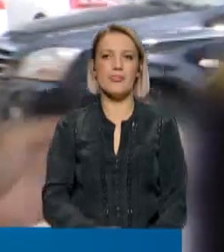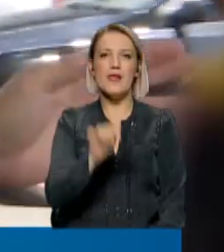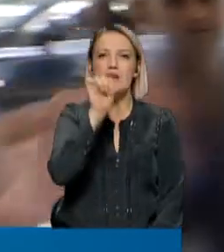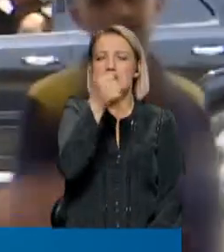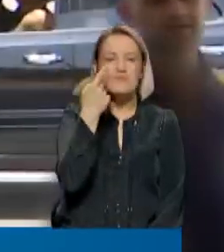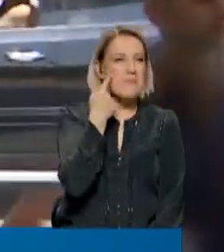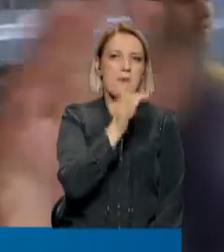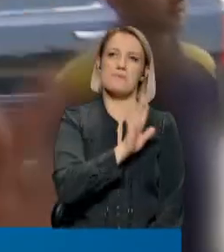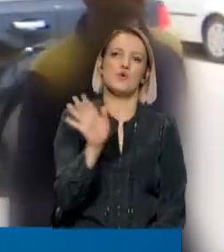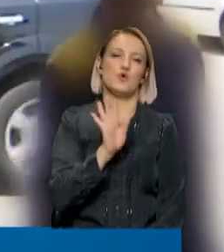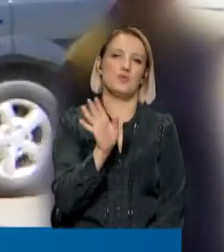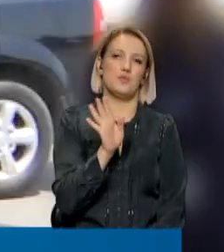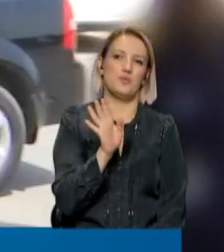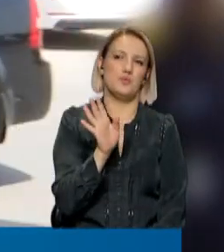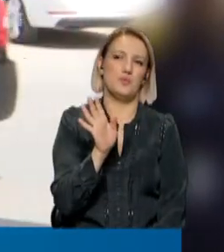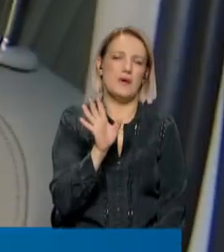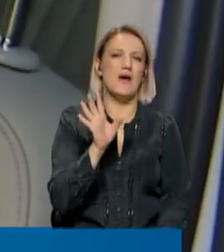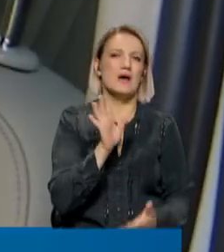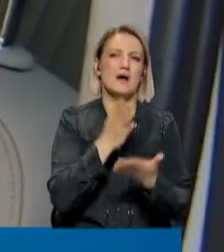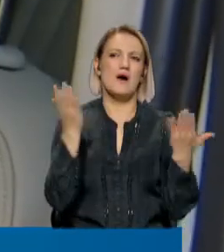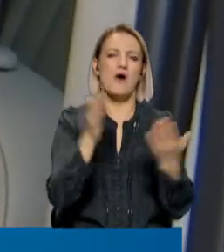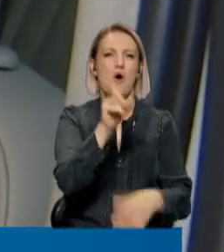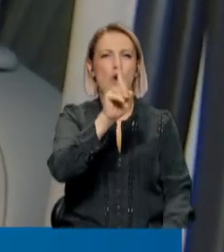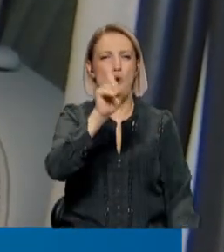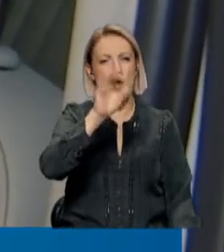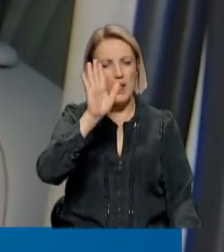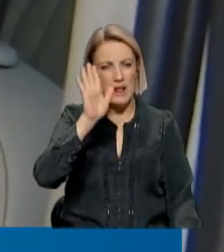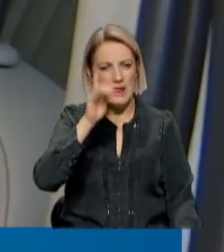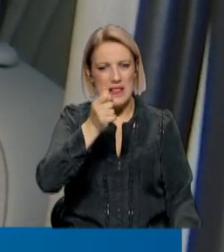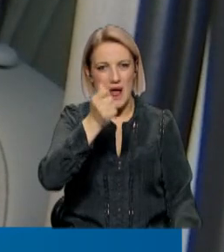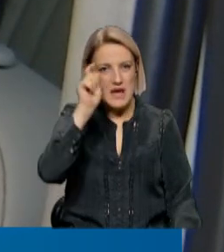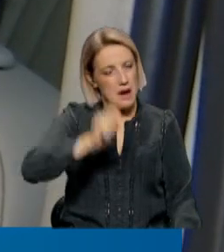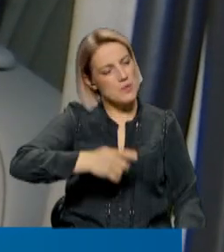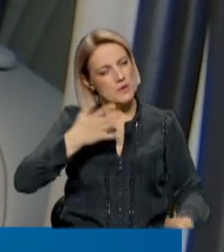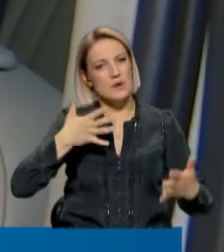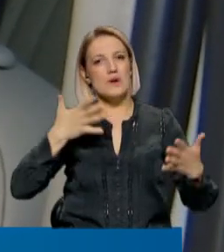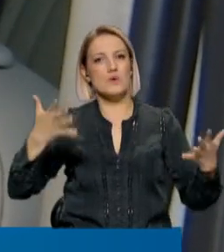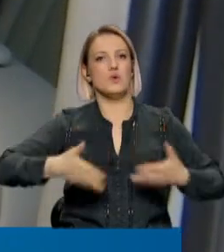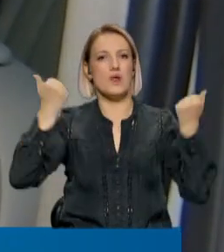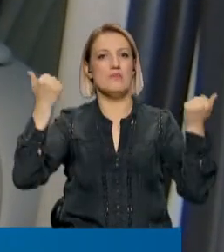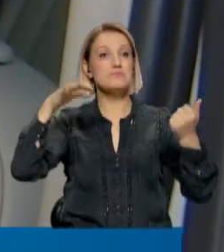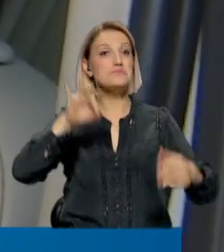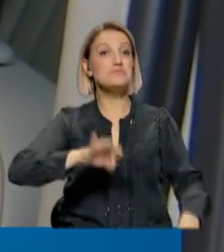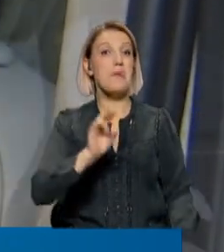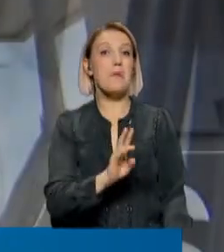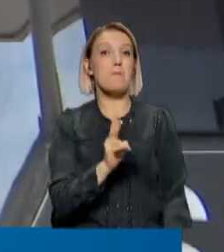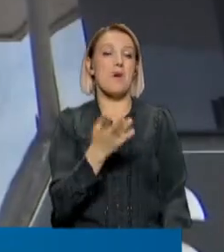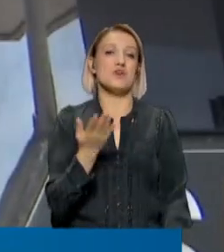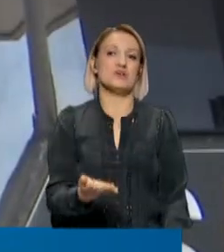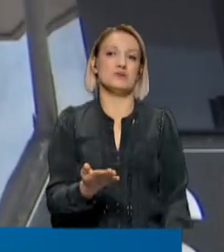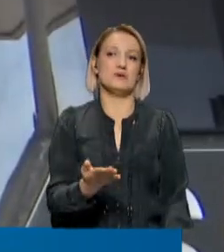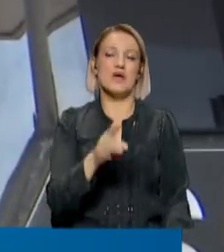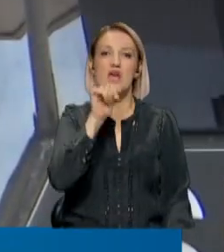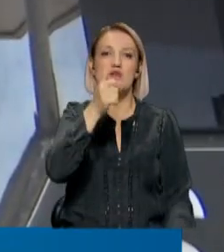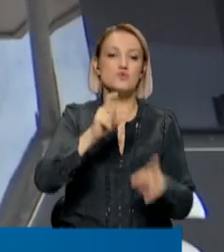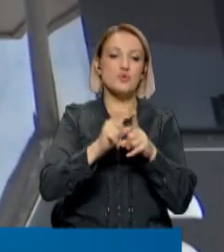Hiç bakmıyorum artık. E şimdi tamamen ipin ucu kaçtı. 10 lira yapın da kurtulalım diyorduk. Şimdi 25 lira yaptılar ama kurtulamıyoruz. Durum hiç